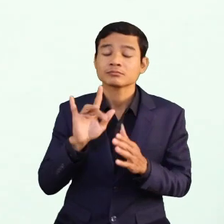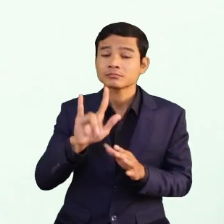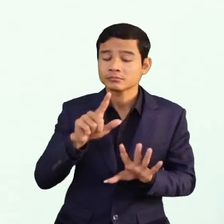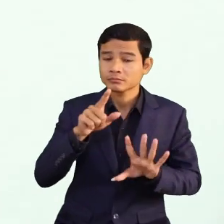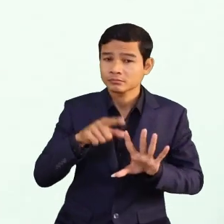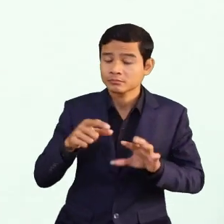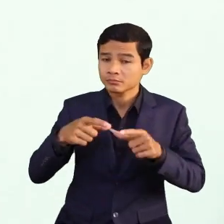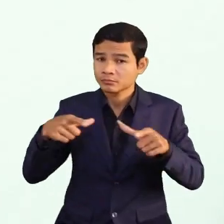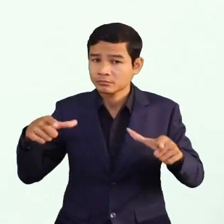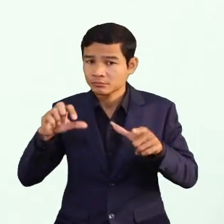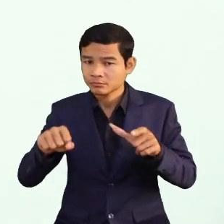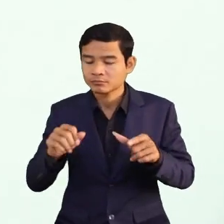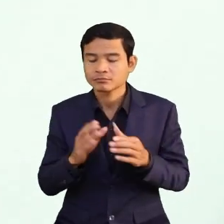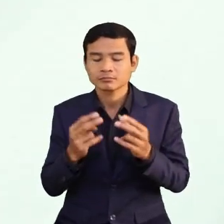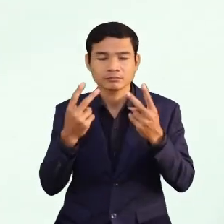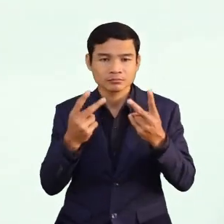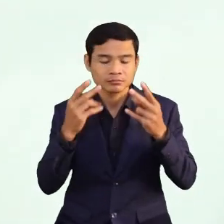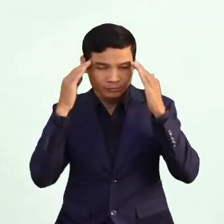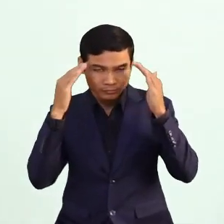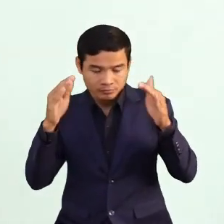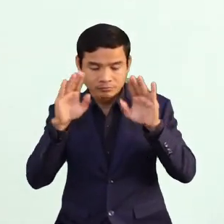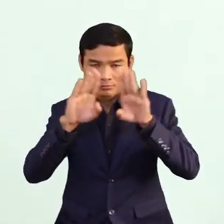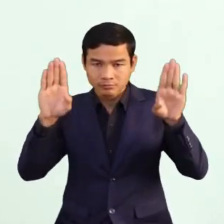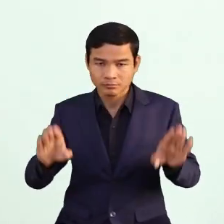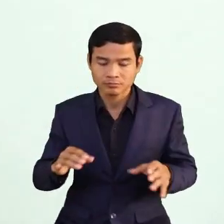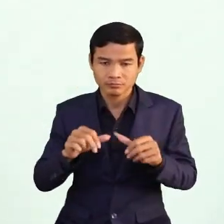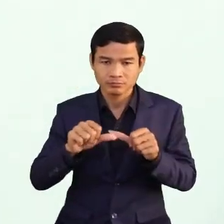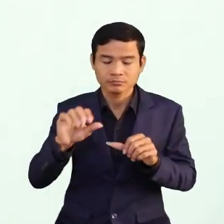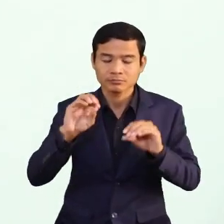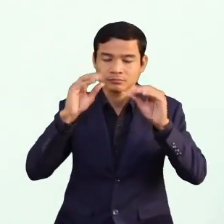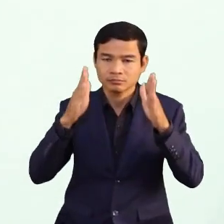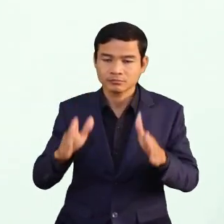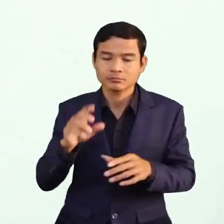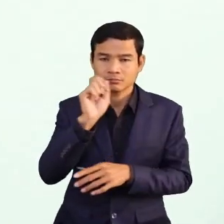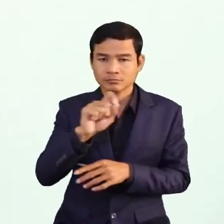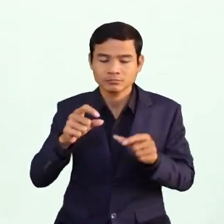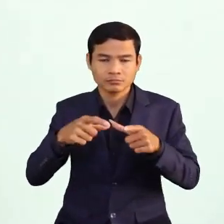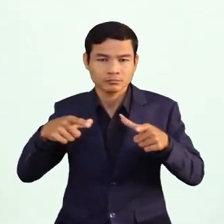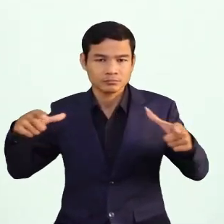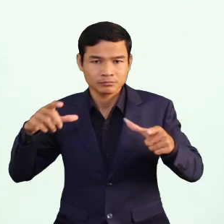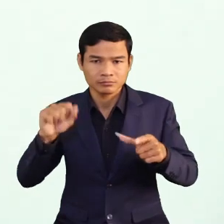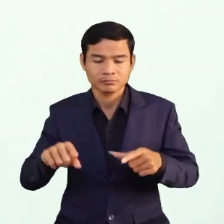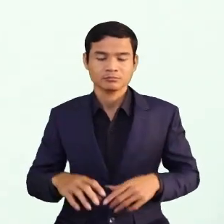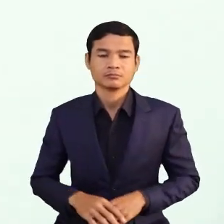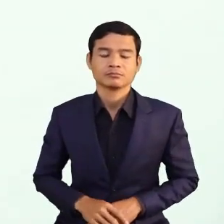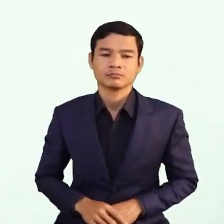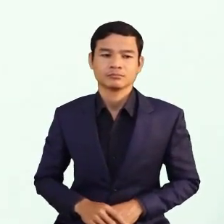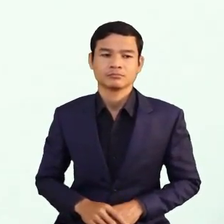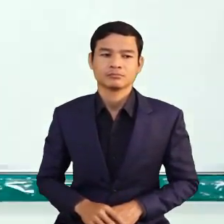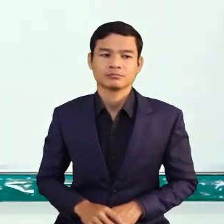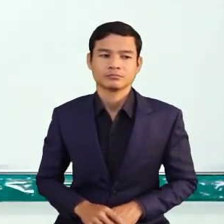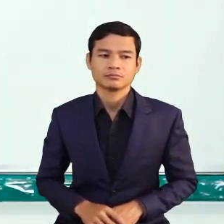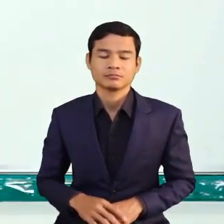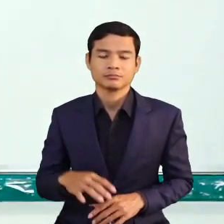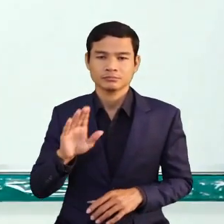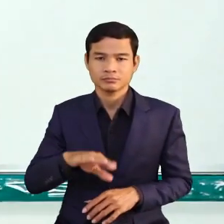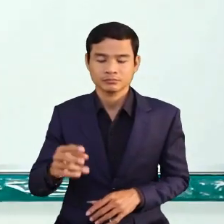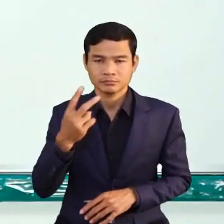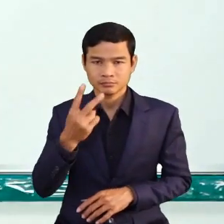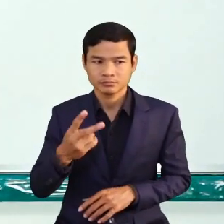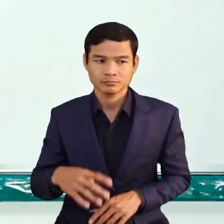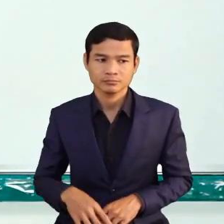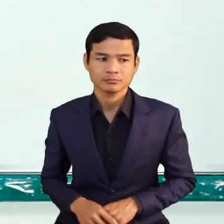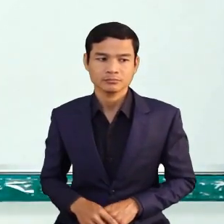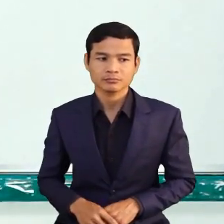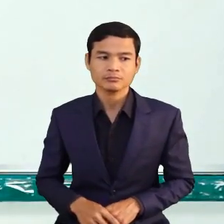ទេចាសង្កេតមើលលើក្តារខៀនបន្តទៀតអ្នកគ្រូនឹងសរសេរប៉ឲ្យធំជាងនេះណាចាតោះកូនមើលអឺ